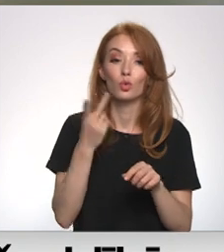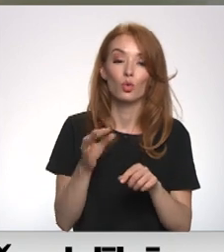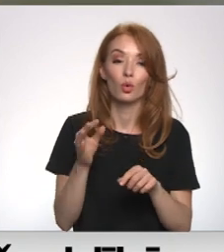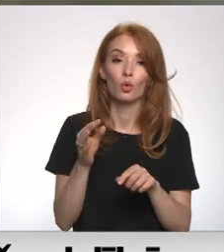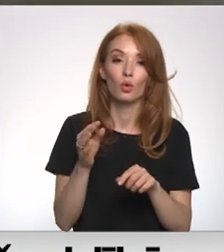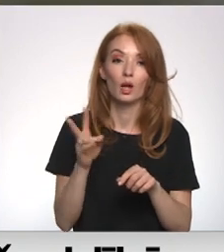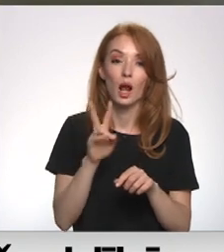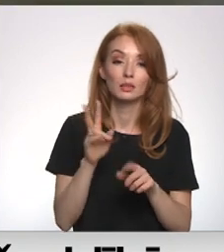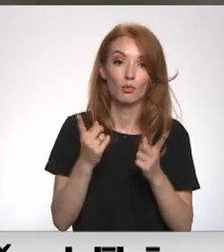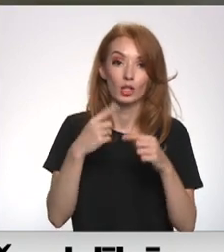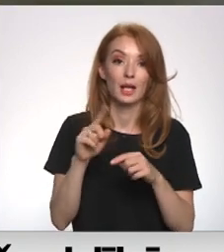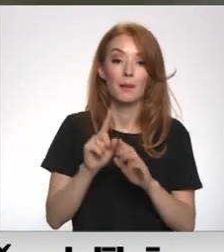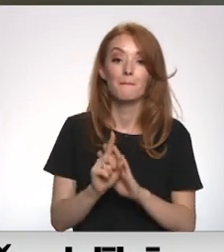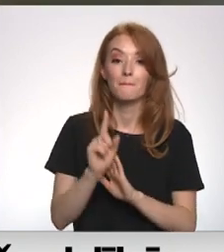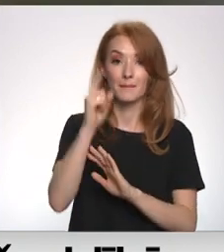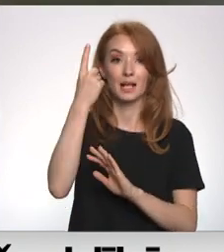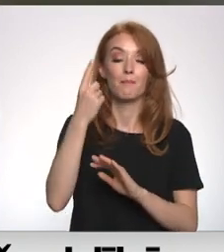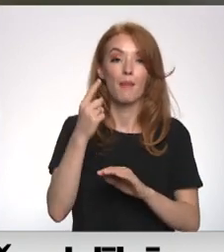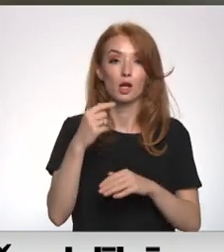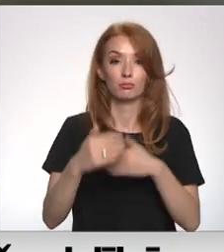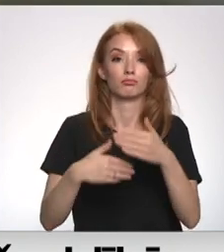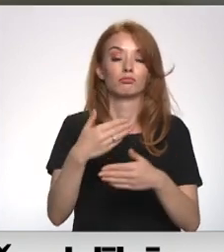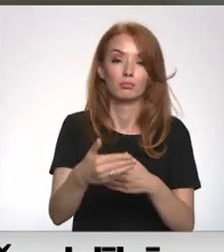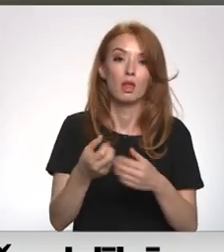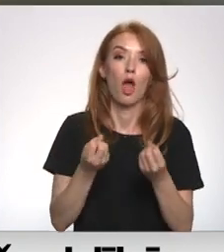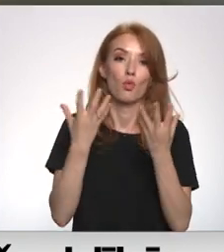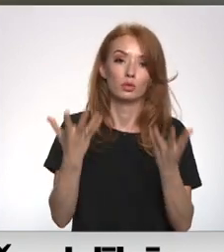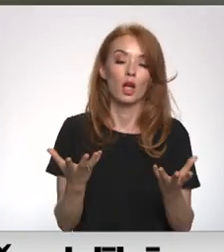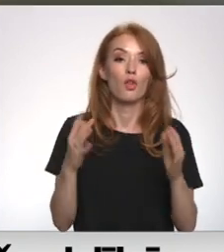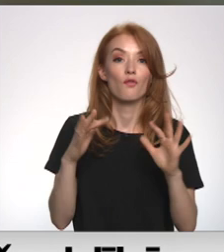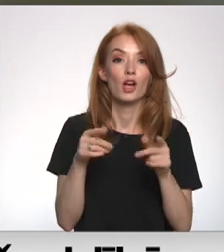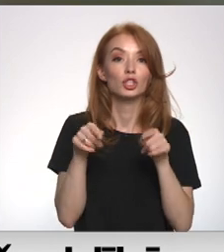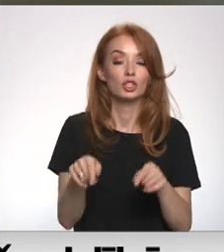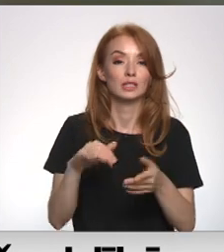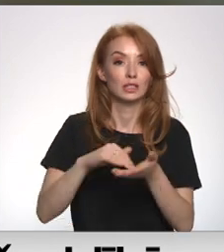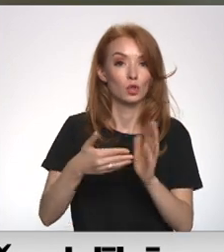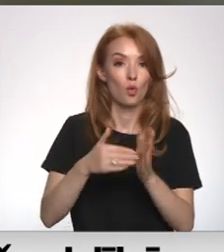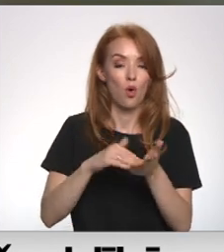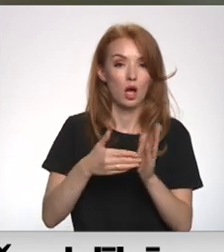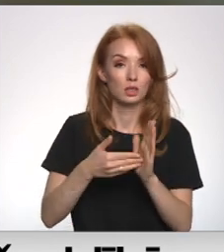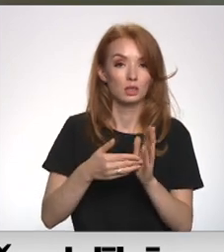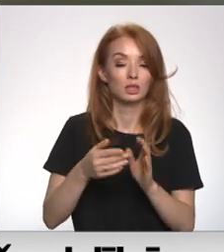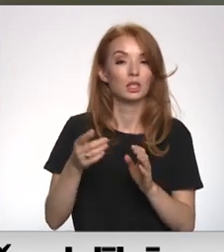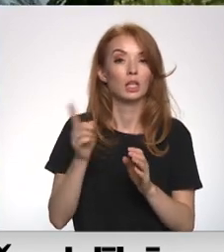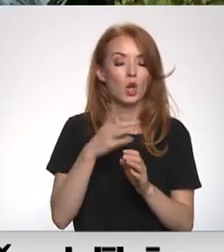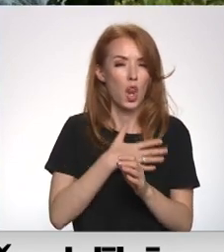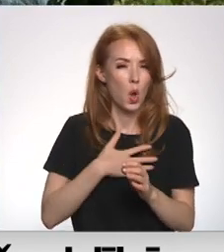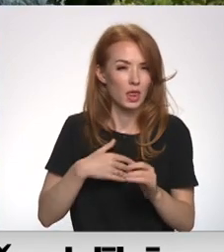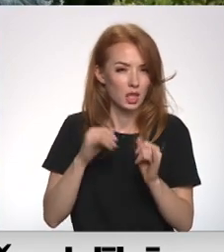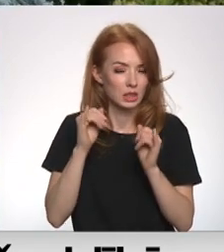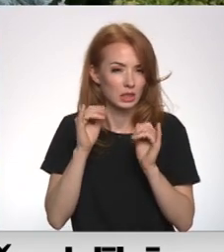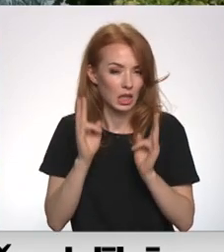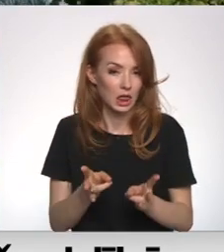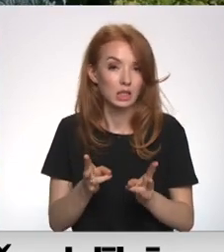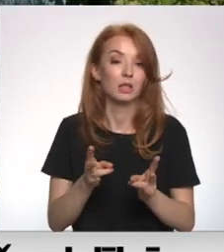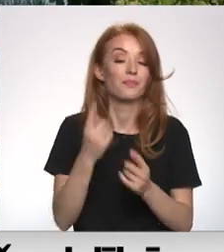Tas, kas šobrīd ir kā pirmais solis, ir noskaidrot, vai šī situācija ir gaužām kritiska. Informācija